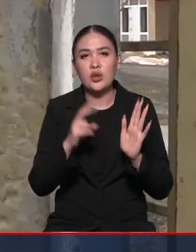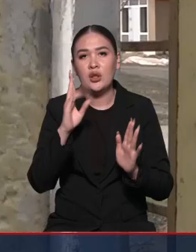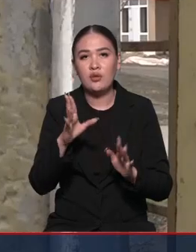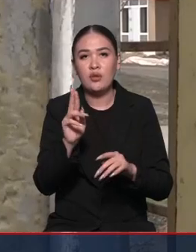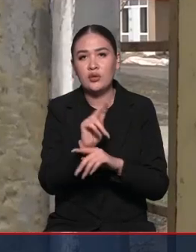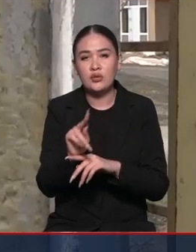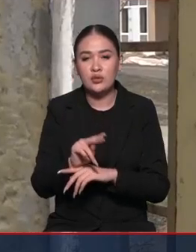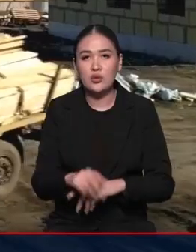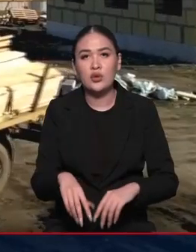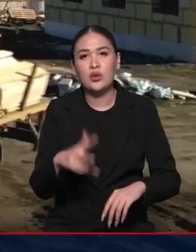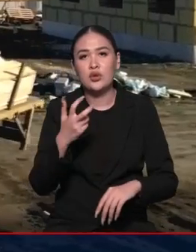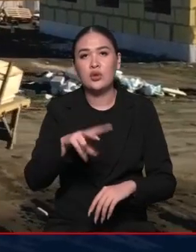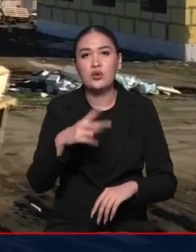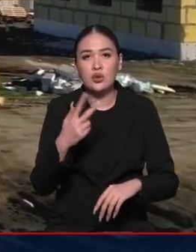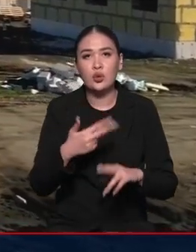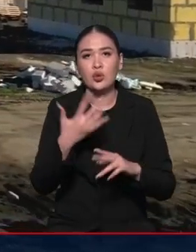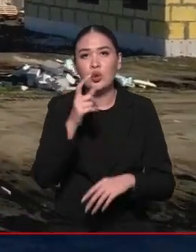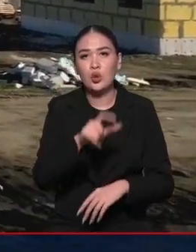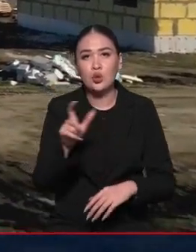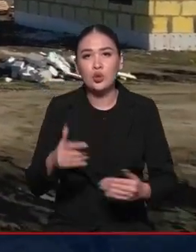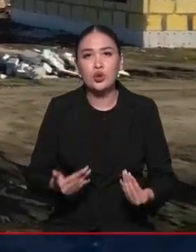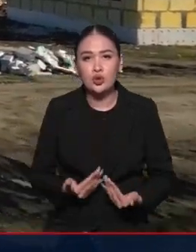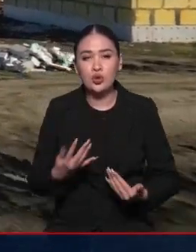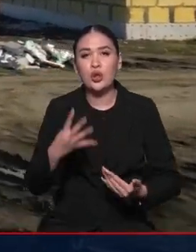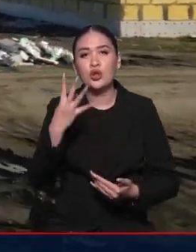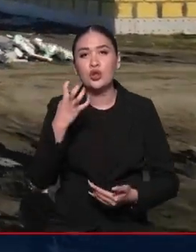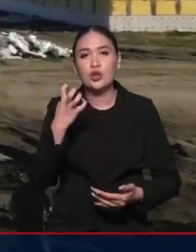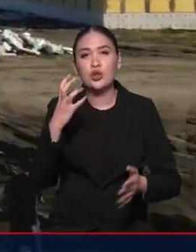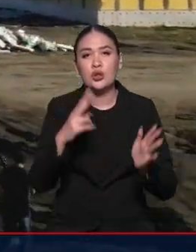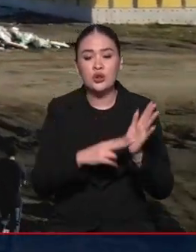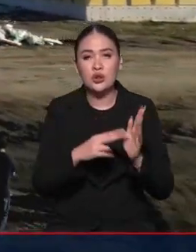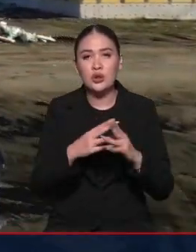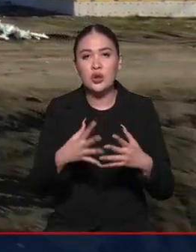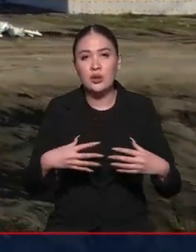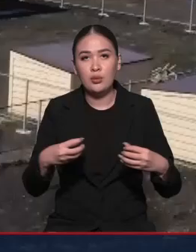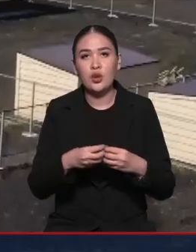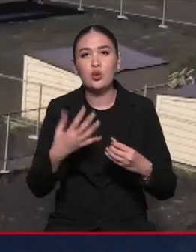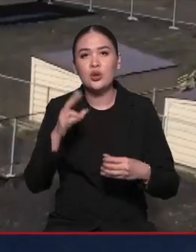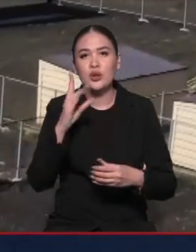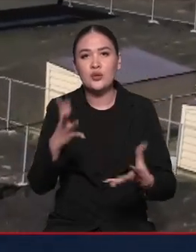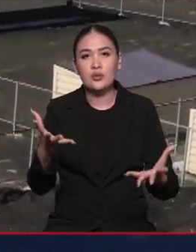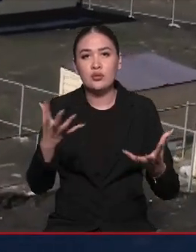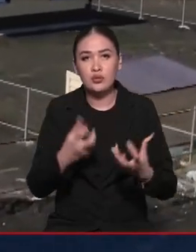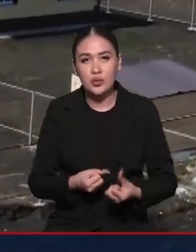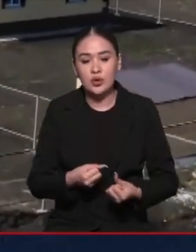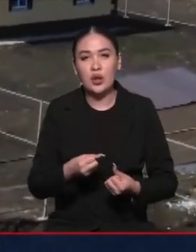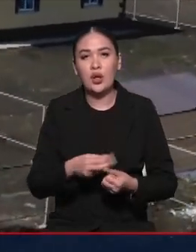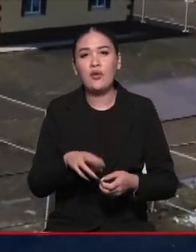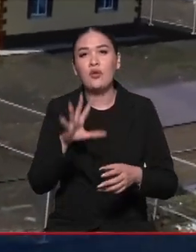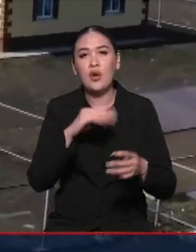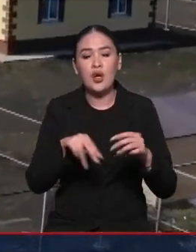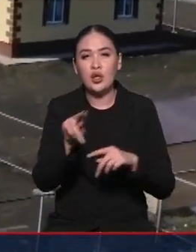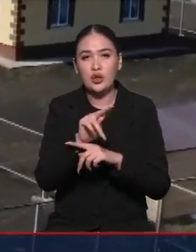В 333 уже живут люди. При этом еще 400 семей уже обзавелись новыми квартирами. Работы по